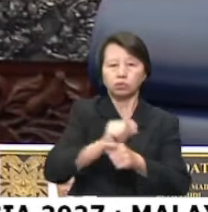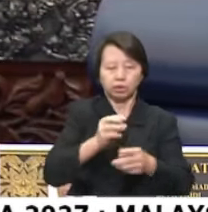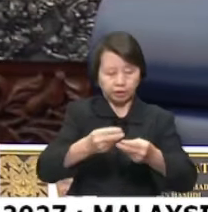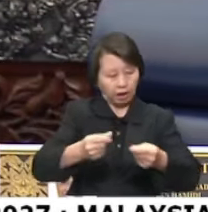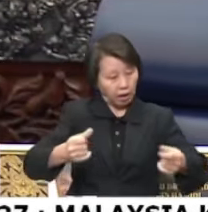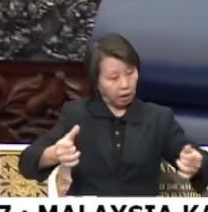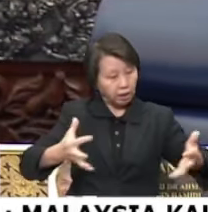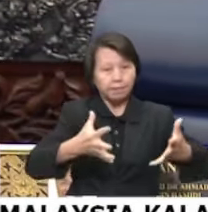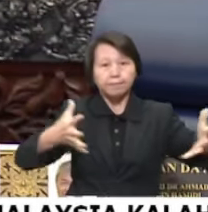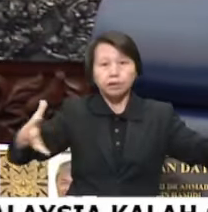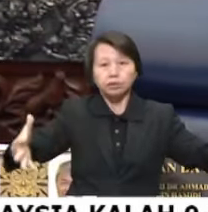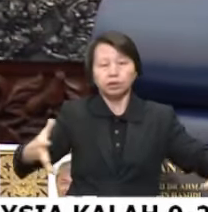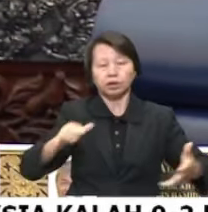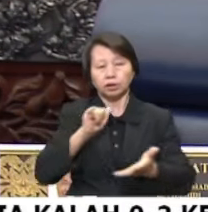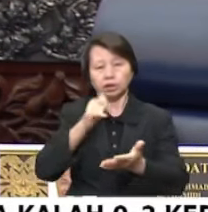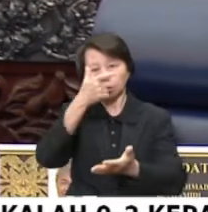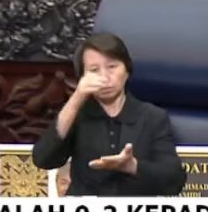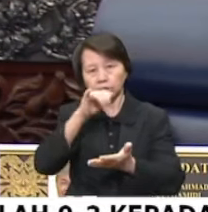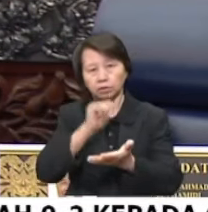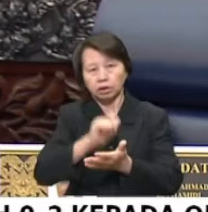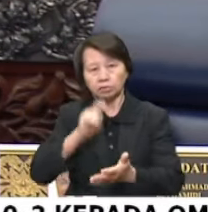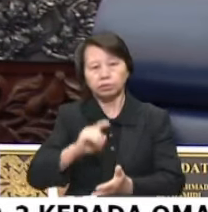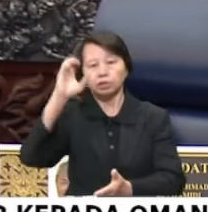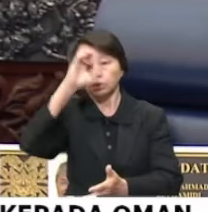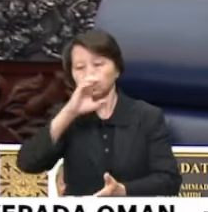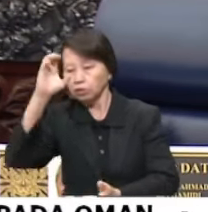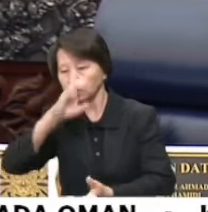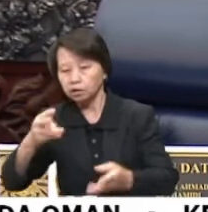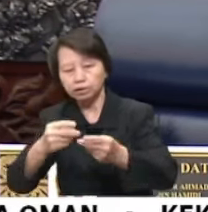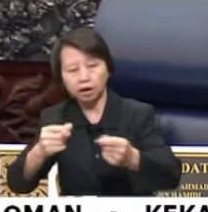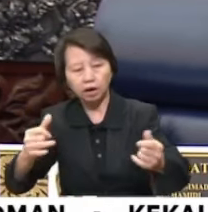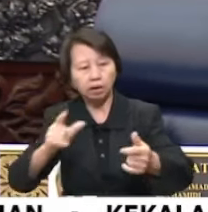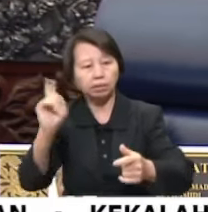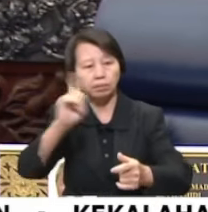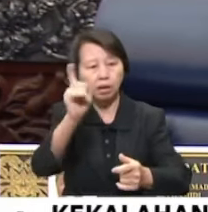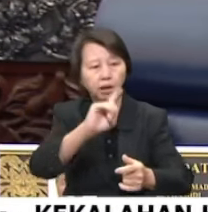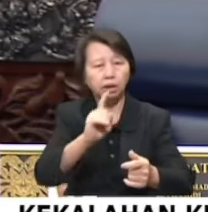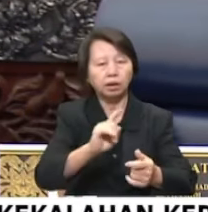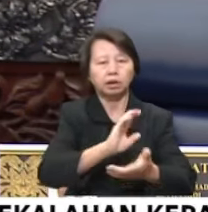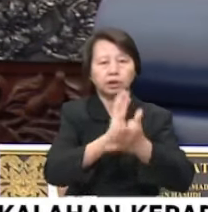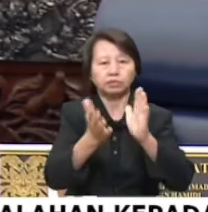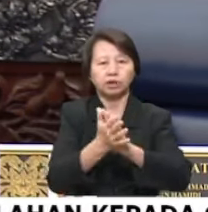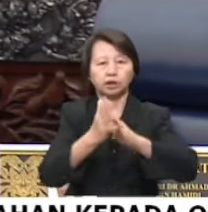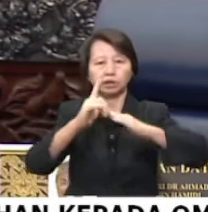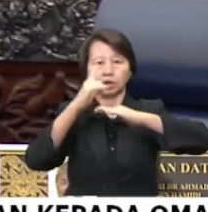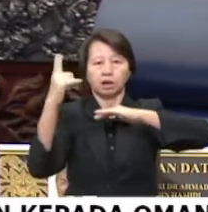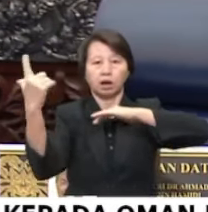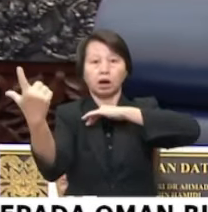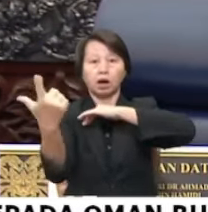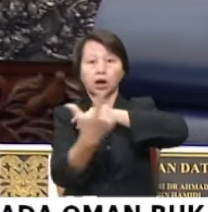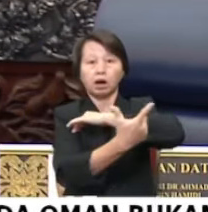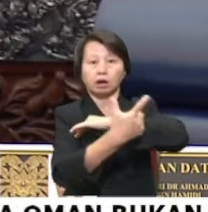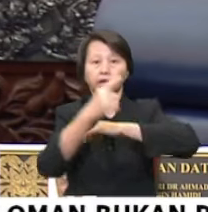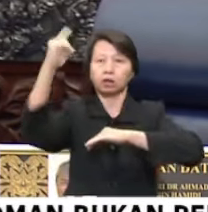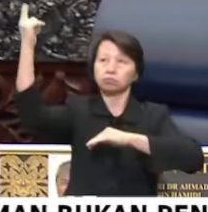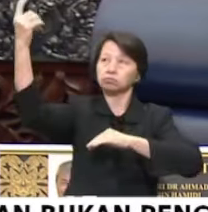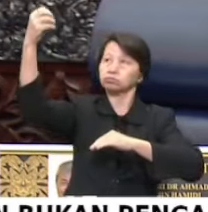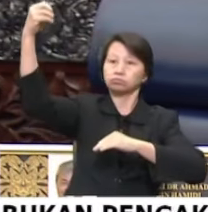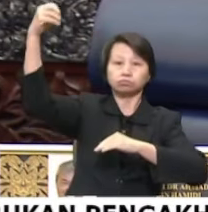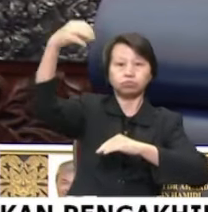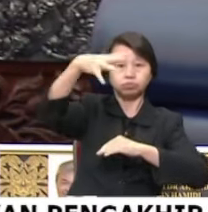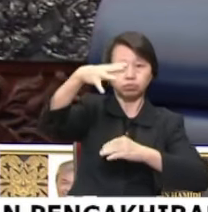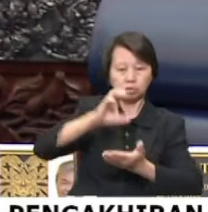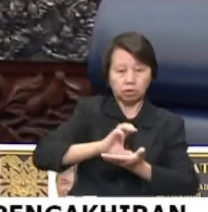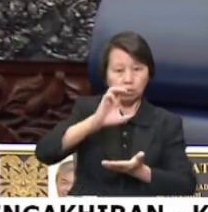itu mereka kena mencari tanah di mana tanah yang sesuai untuk dijadikan ladang solar. Dan pelaburan untuk solar sebenarnya